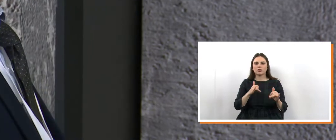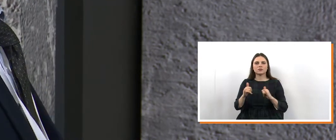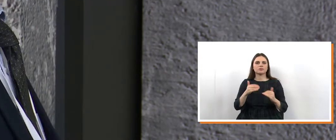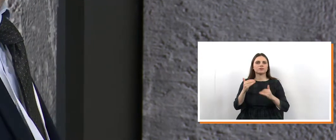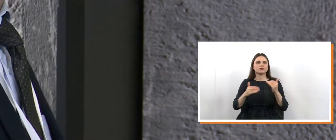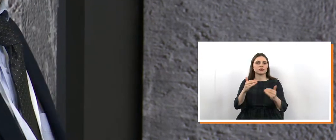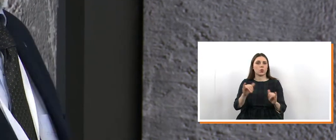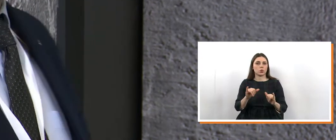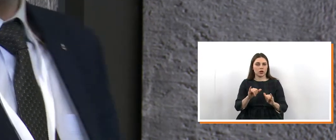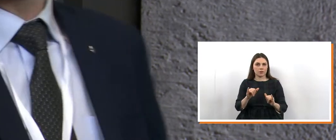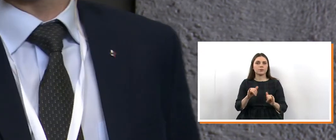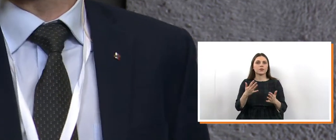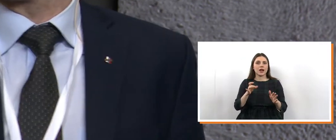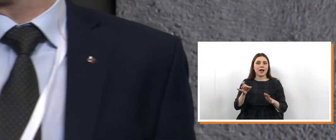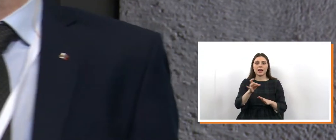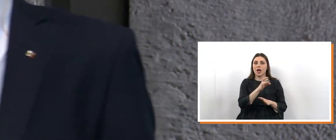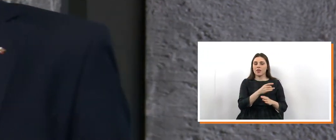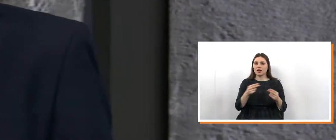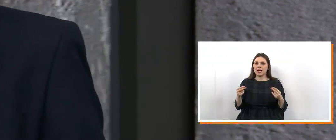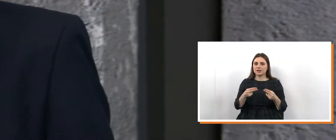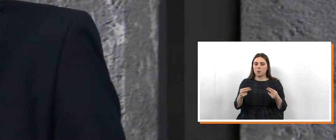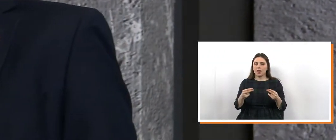вот что касается региональной тематики,